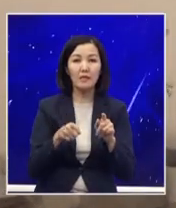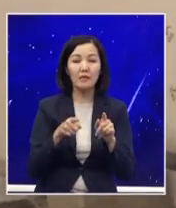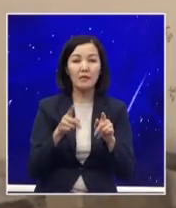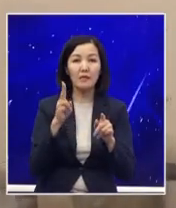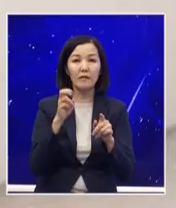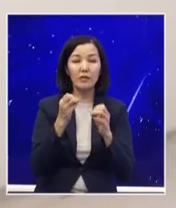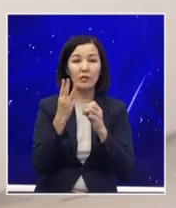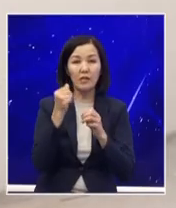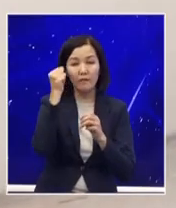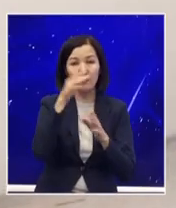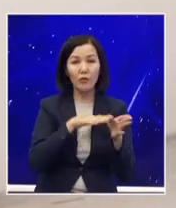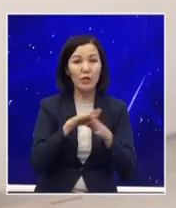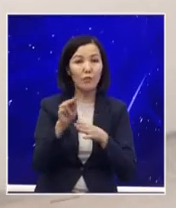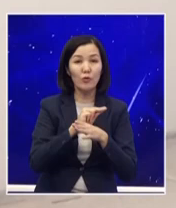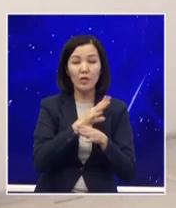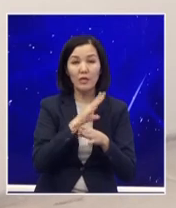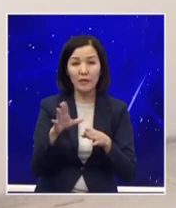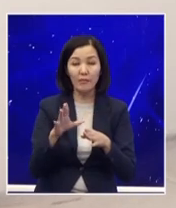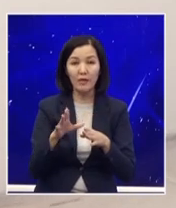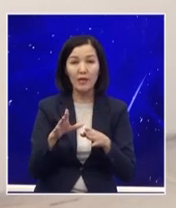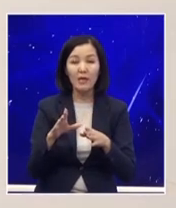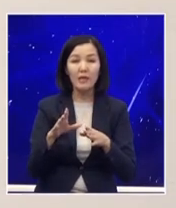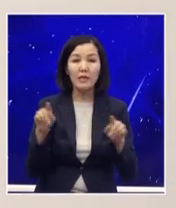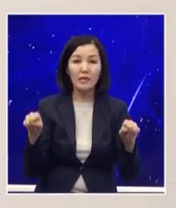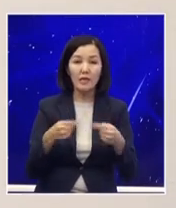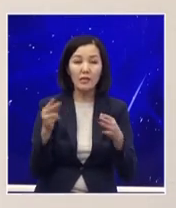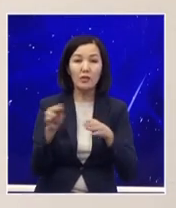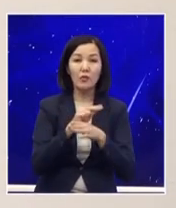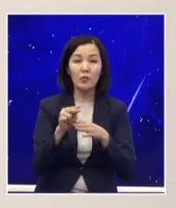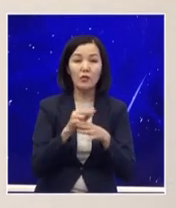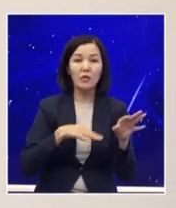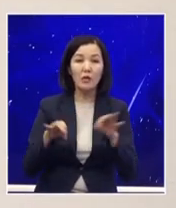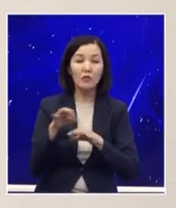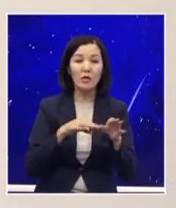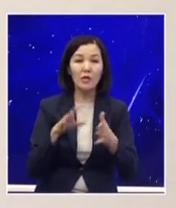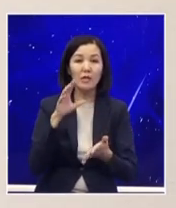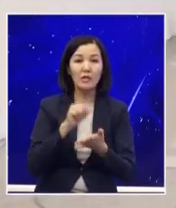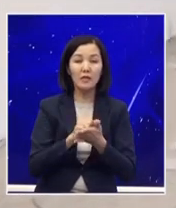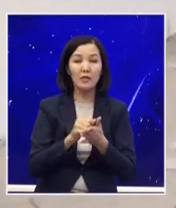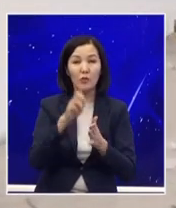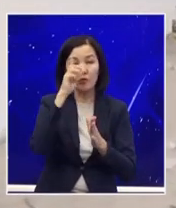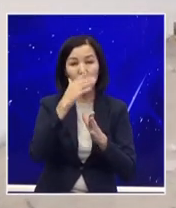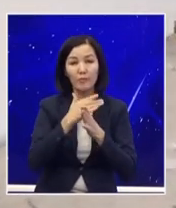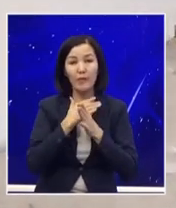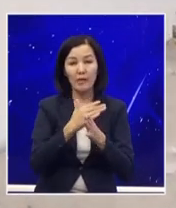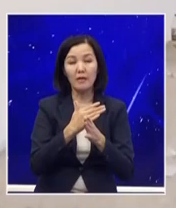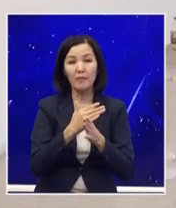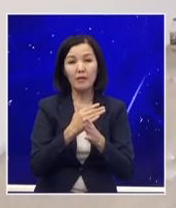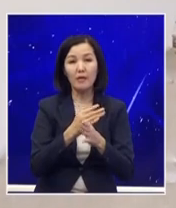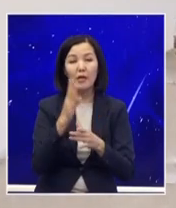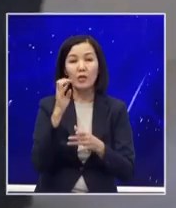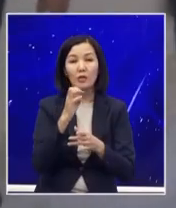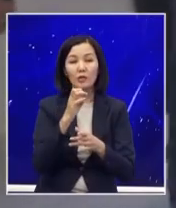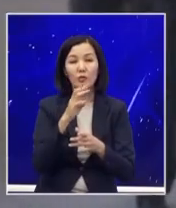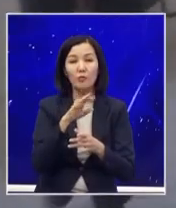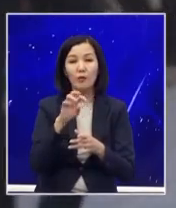года. В нынешнем году реконструкция объекта проводится по программе «Дорожная карта занятости». На эти цели выделено порядка 400 миллионов